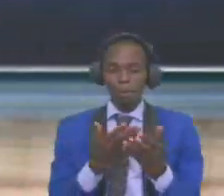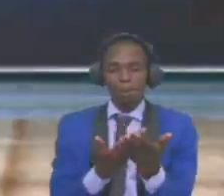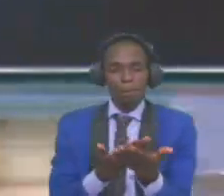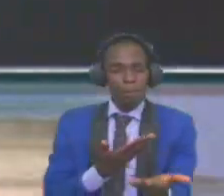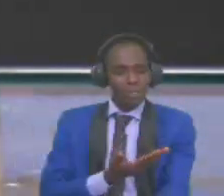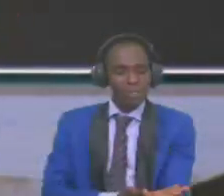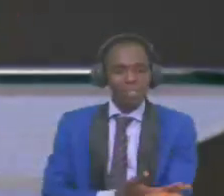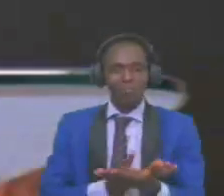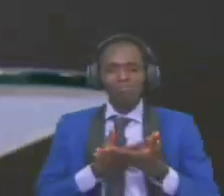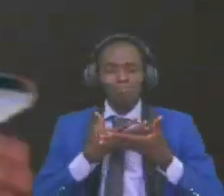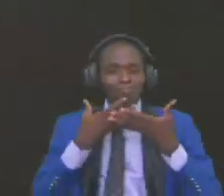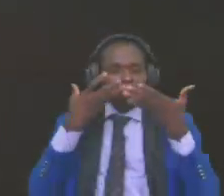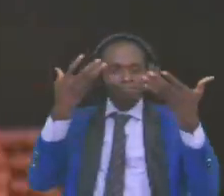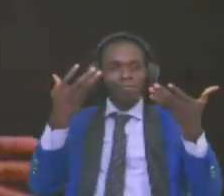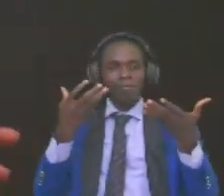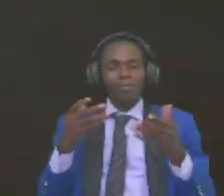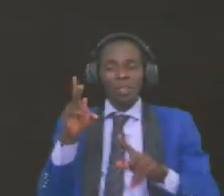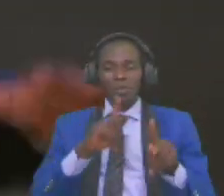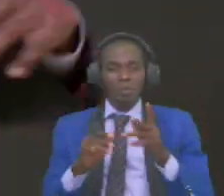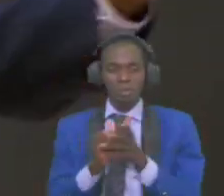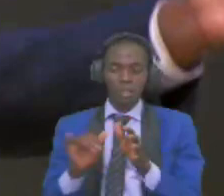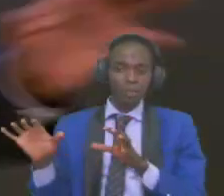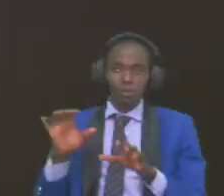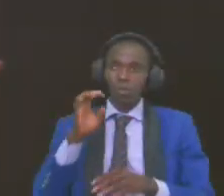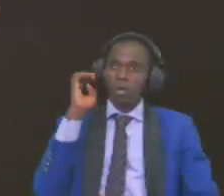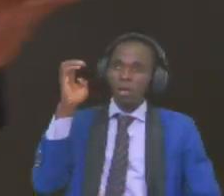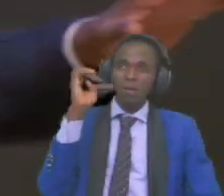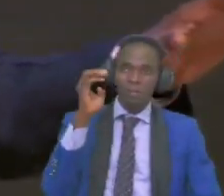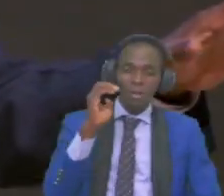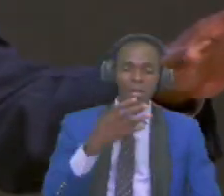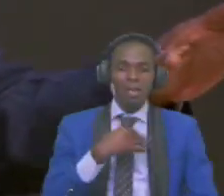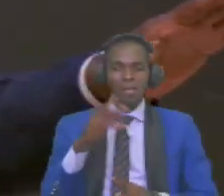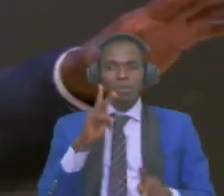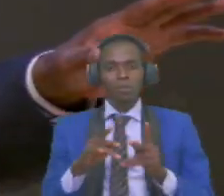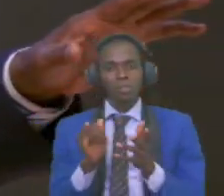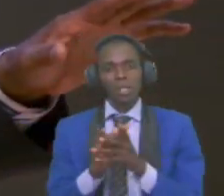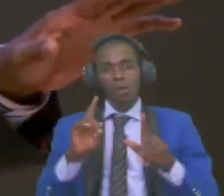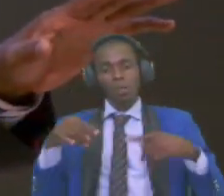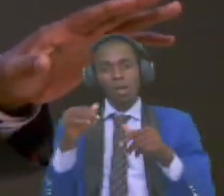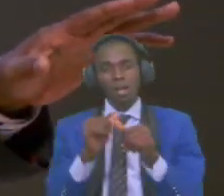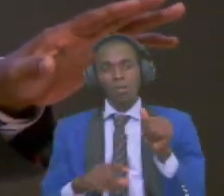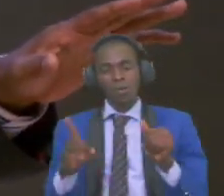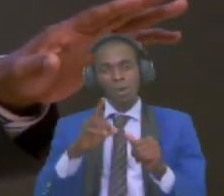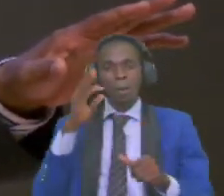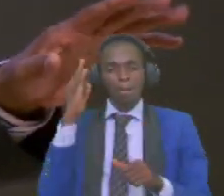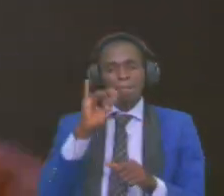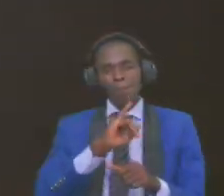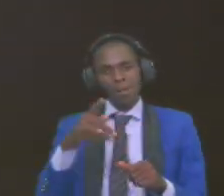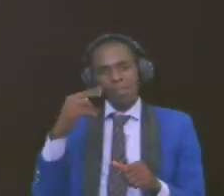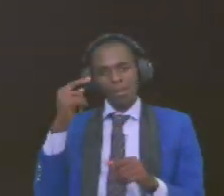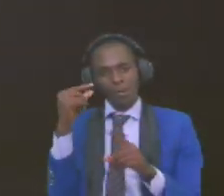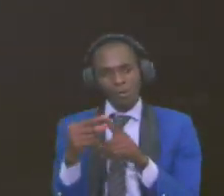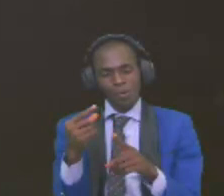faisaient l'évangélisation matinale et certains quais et variés les uns est allé partout par ci par là